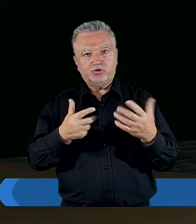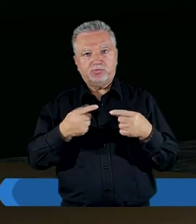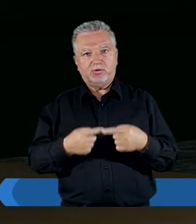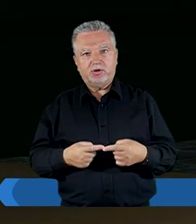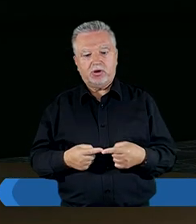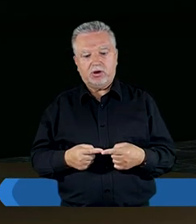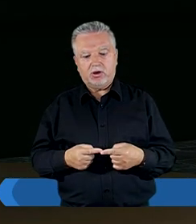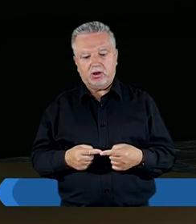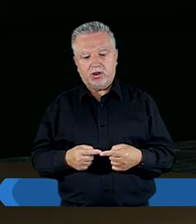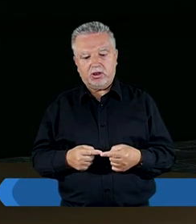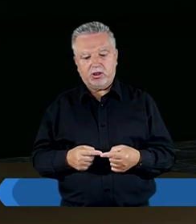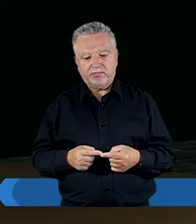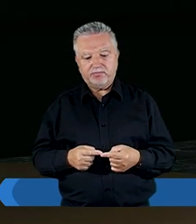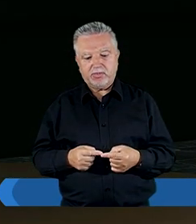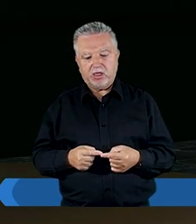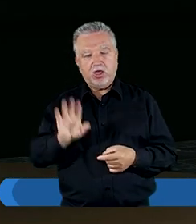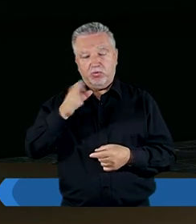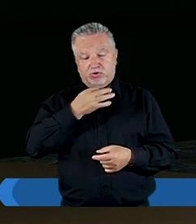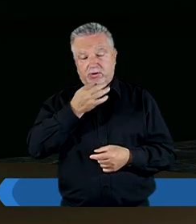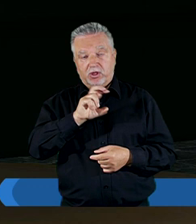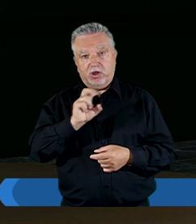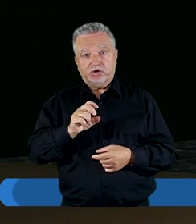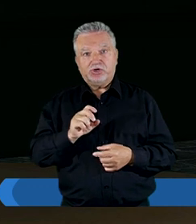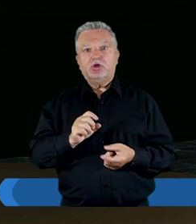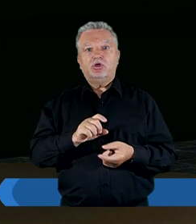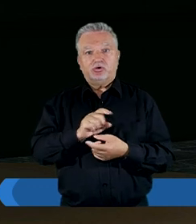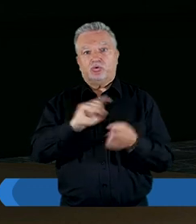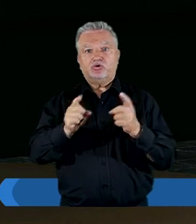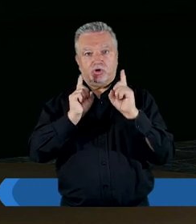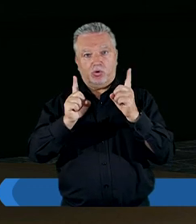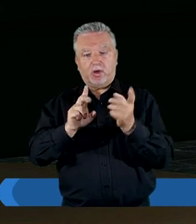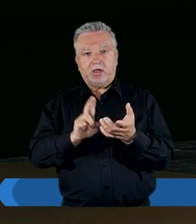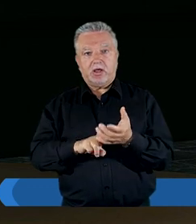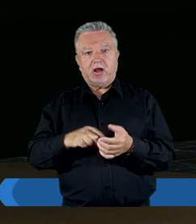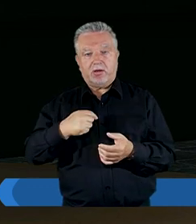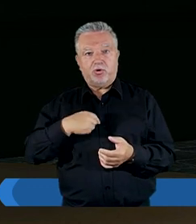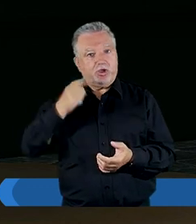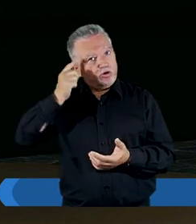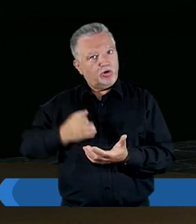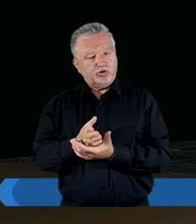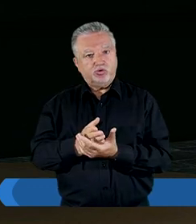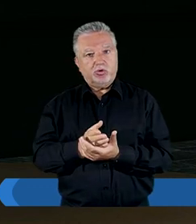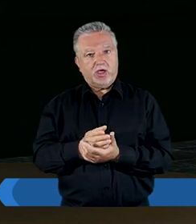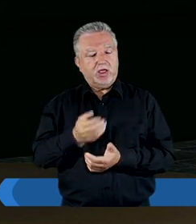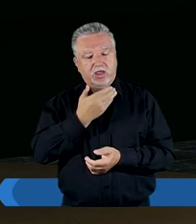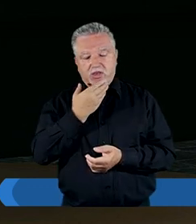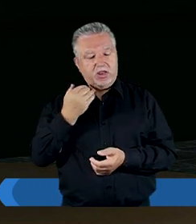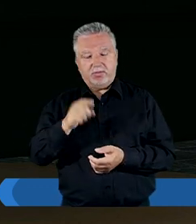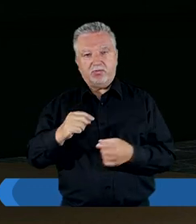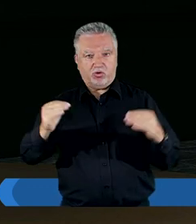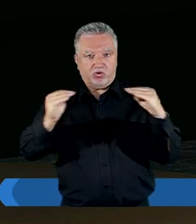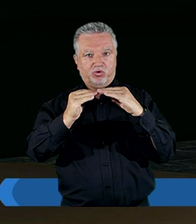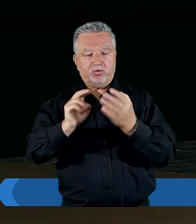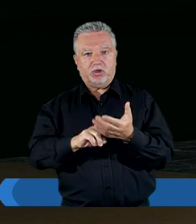Rzekł Pan do szatana, czy zwróciłeś uwagę na mojego sługę Joba? Bo nie ma mu równego na ziemi. Mąż to nienaganny